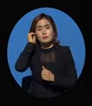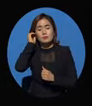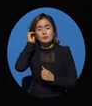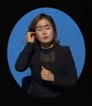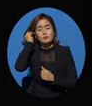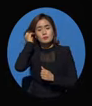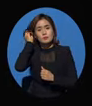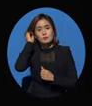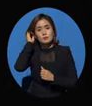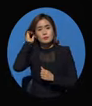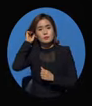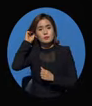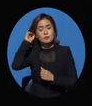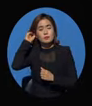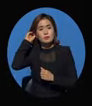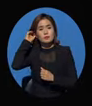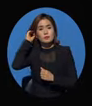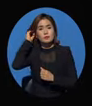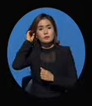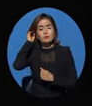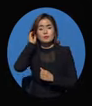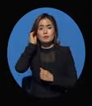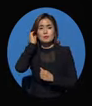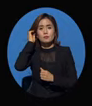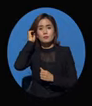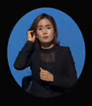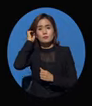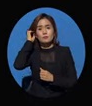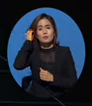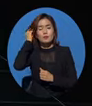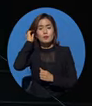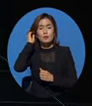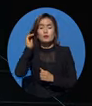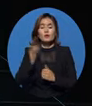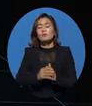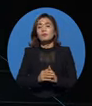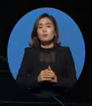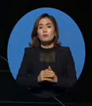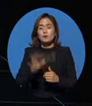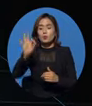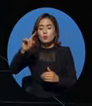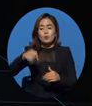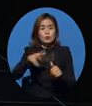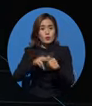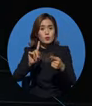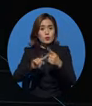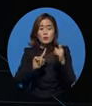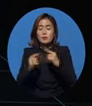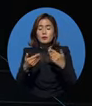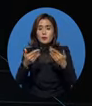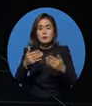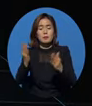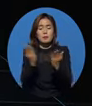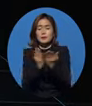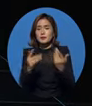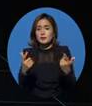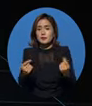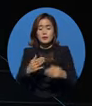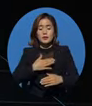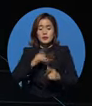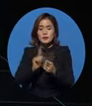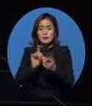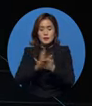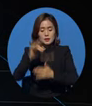ltv dti 가 말씀을 하시면서 o 원 식 후 보완 테지 를 통해서 를 비판하는 것은 좀 적절치 않다 봅니다 4 한테